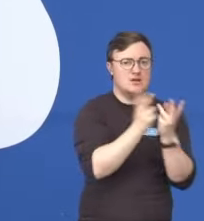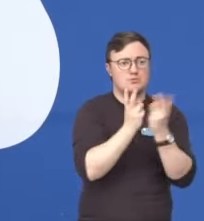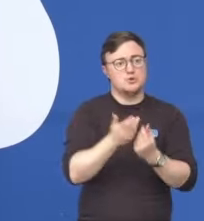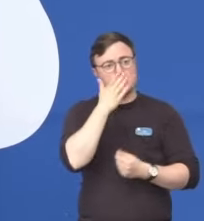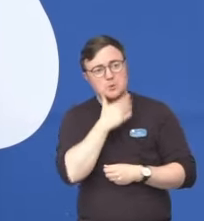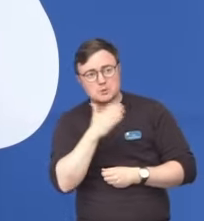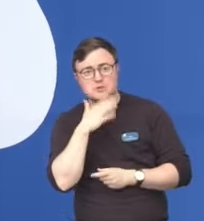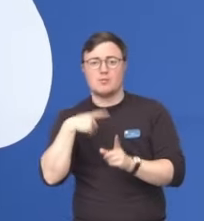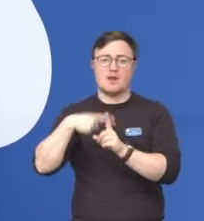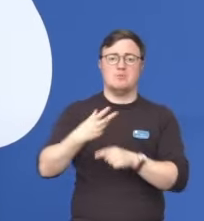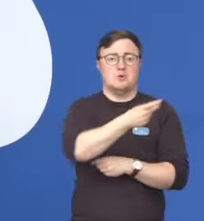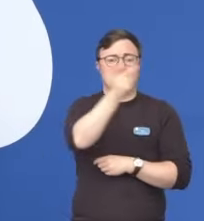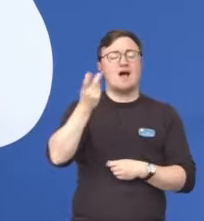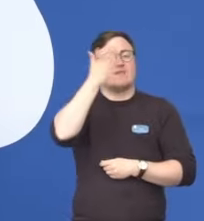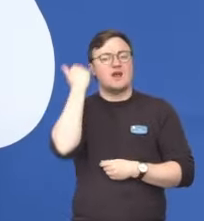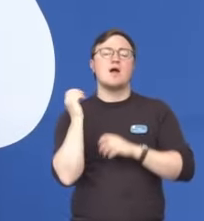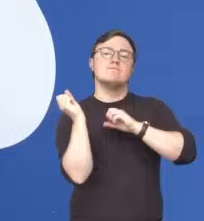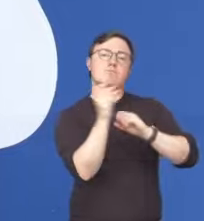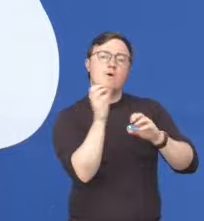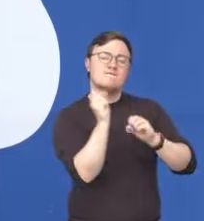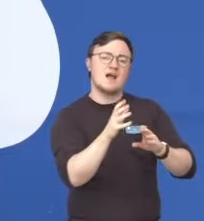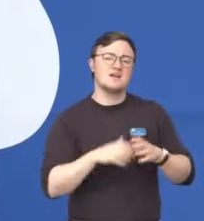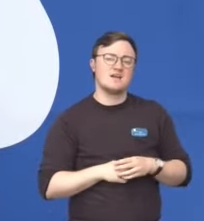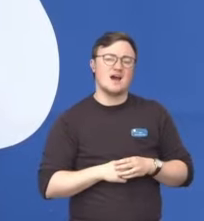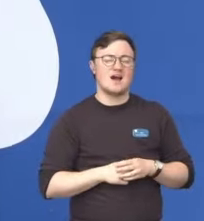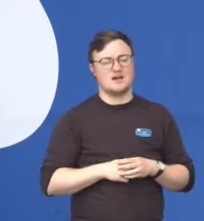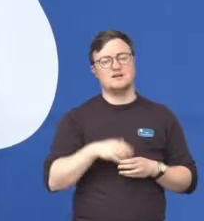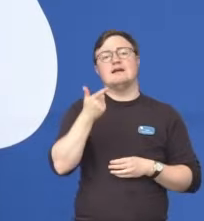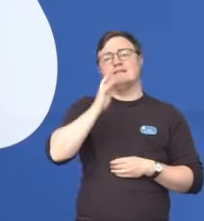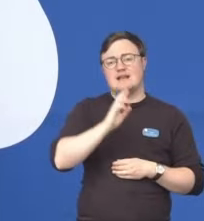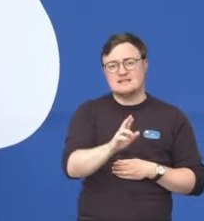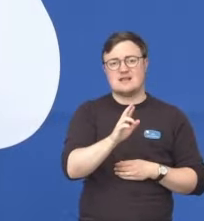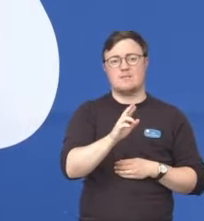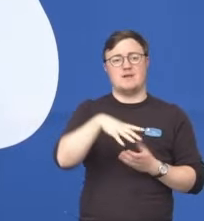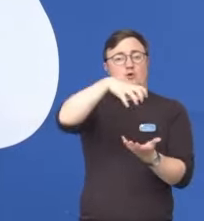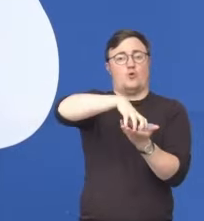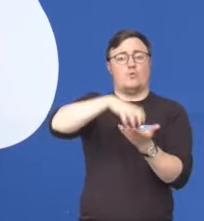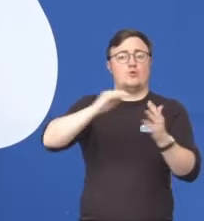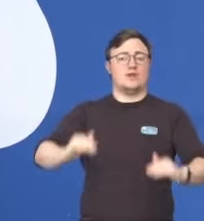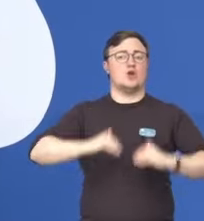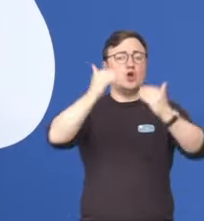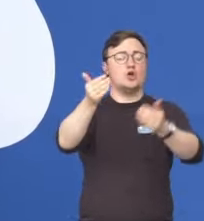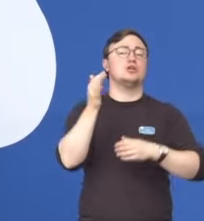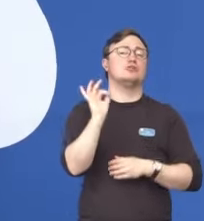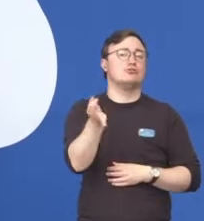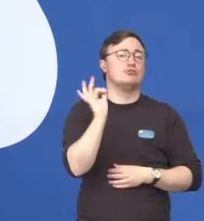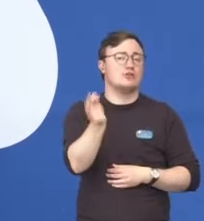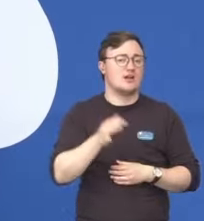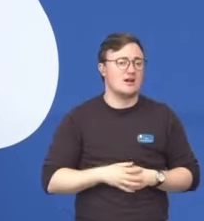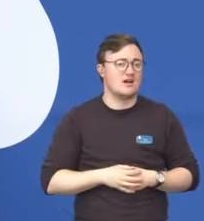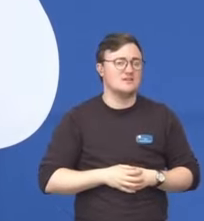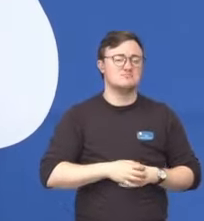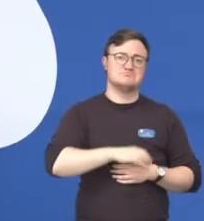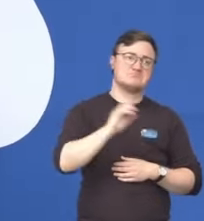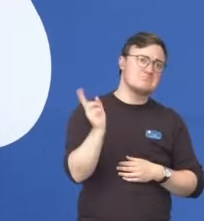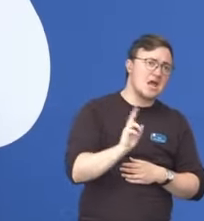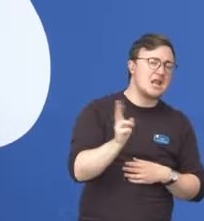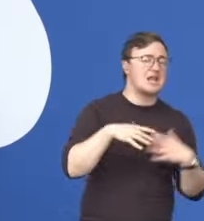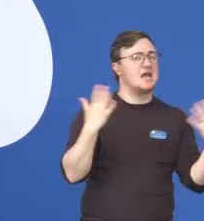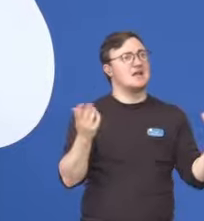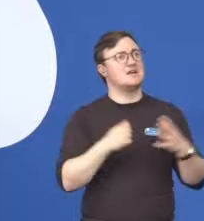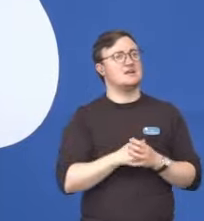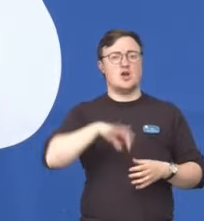andra kan påverka till exempel och protestera mot när kommunen höjer hyrorna eller för den delen